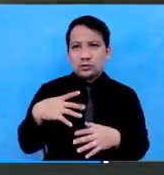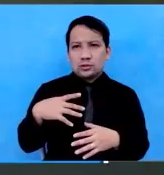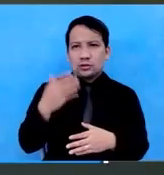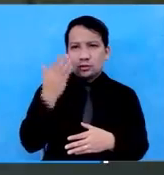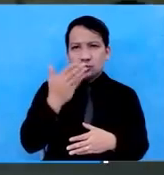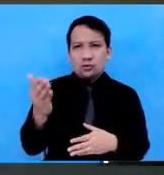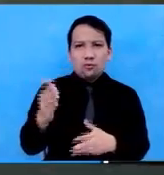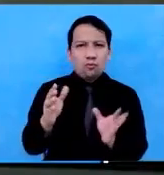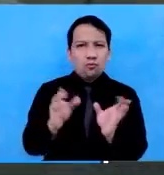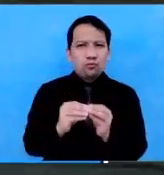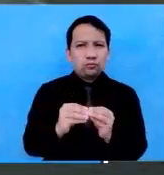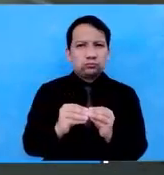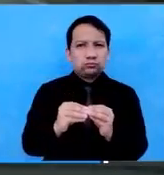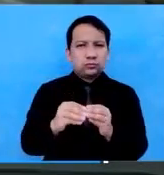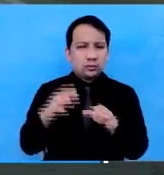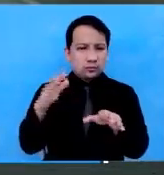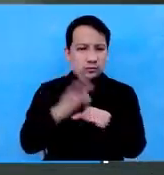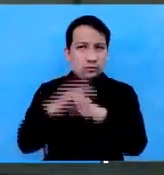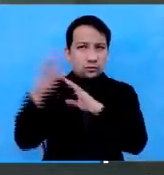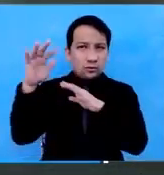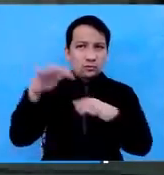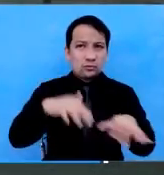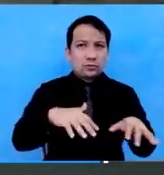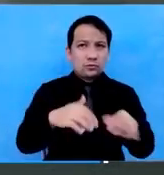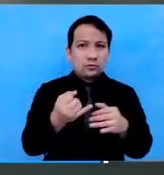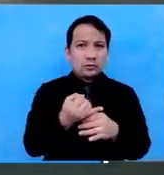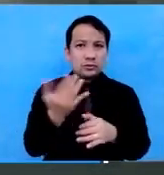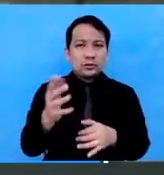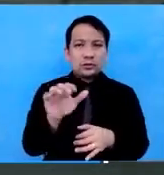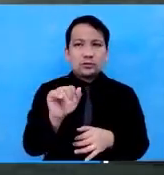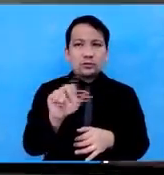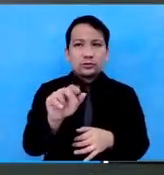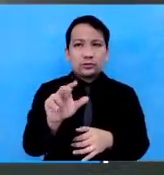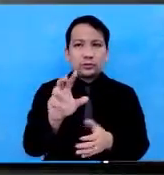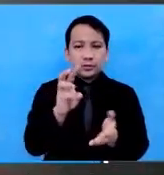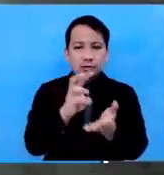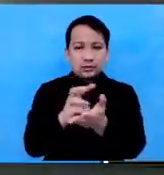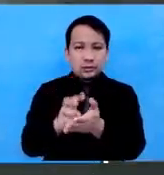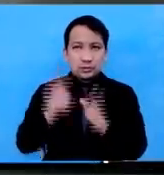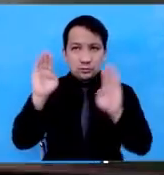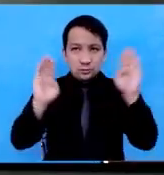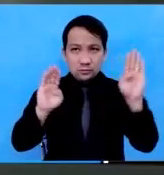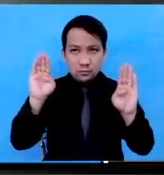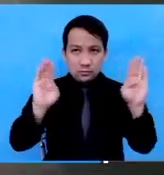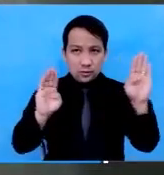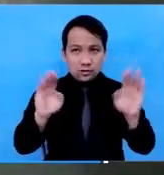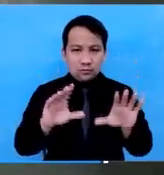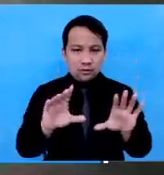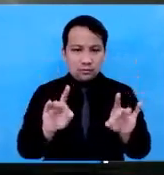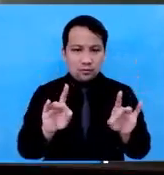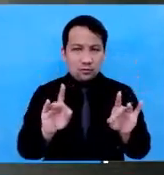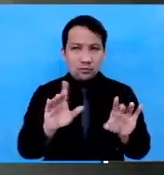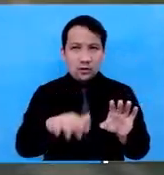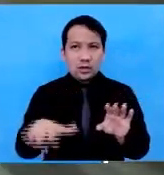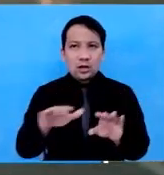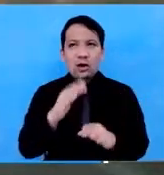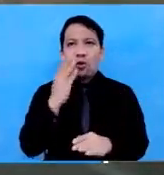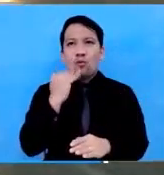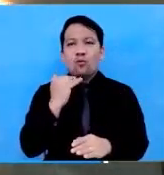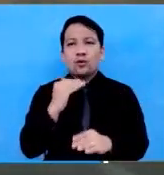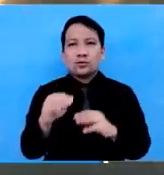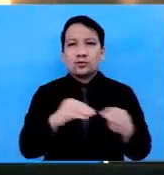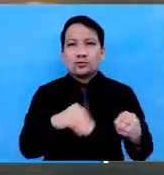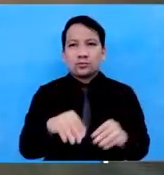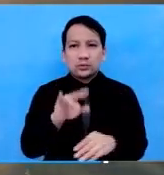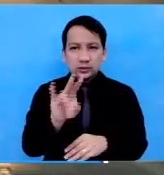halos landslide-prone areas na ang 13 munisipalidad sa Benguet. Malambot na rin ang lupa rito dahil sa magnitude 7 na